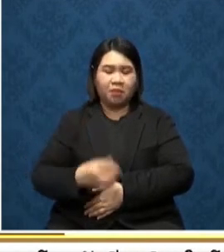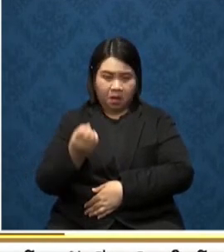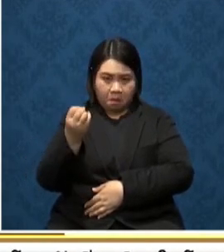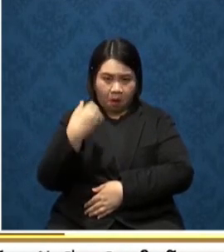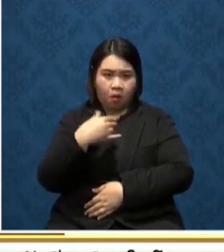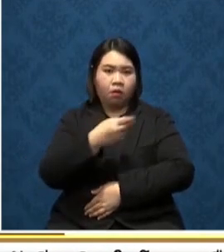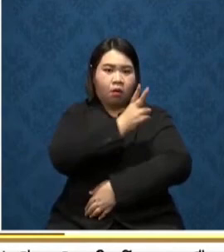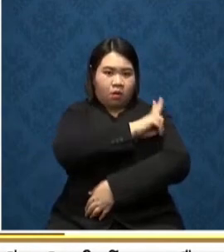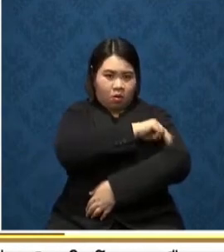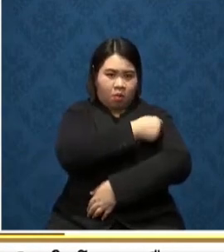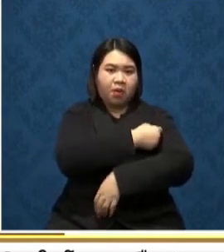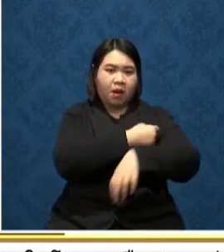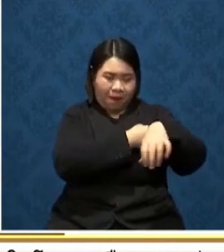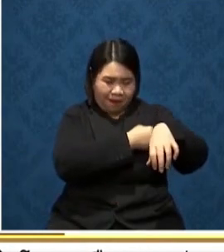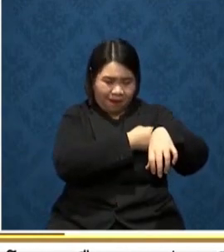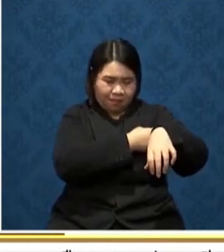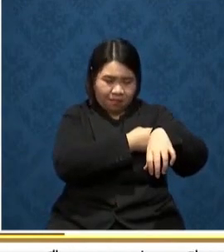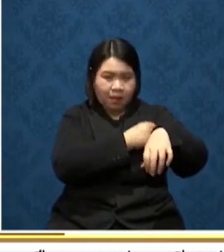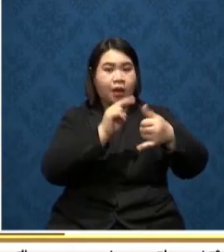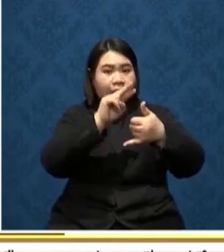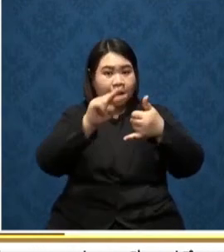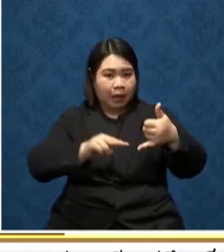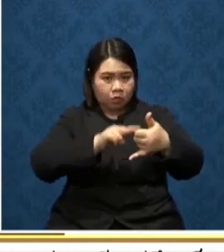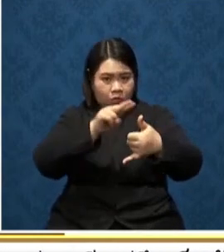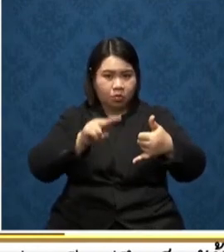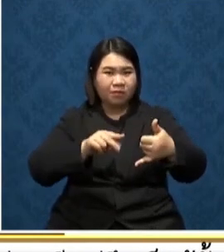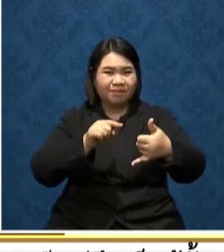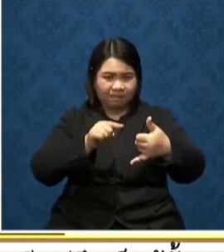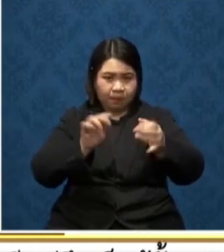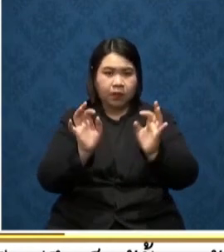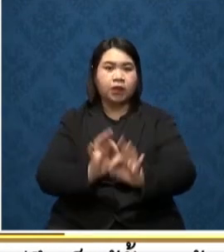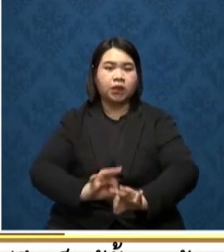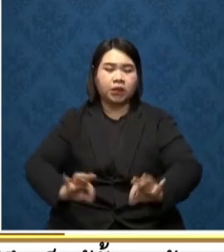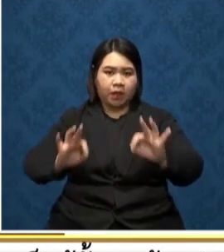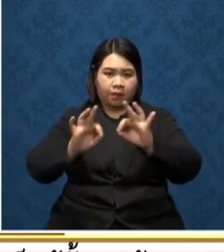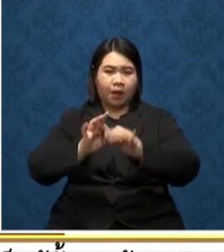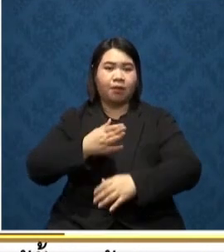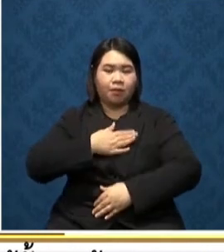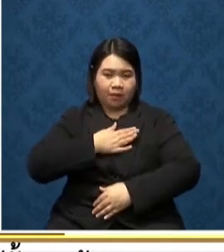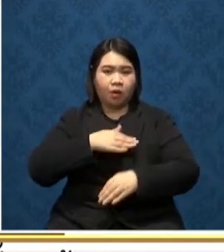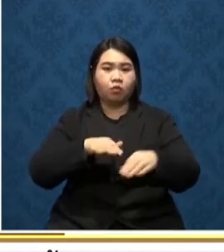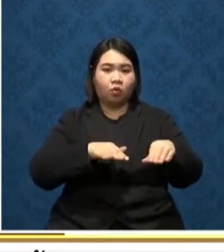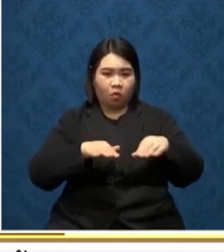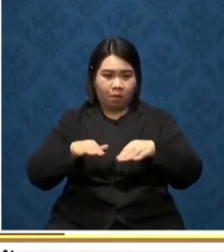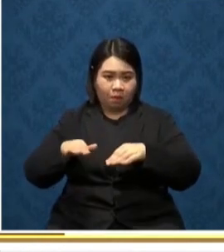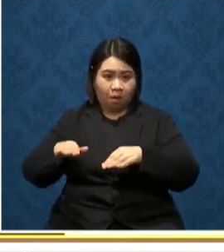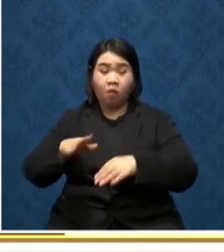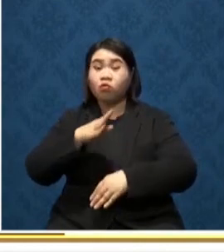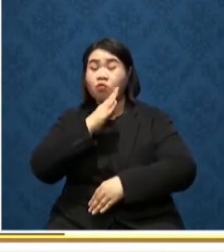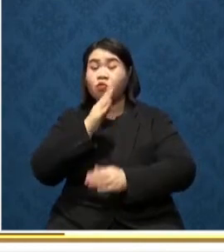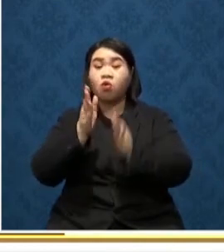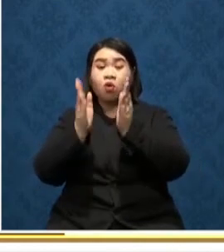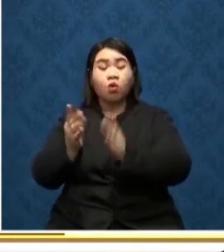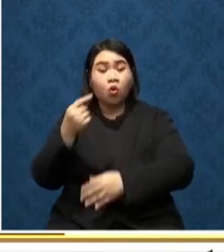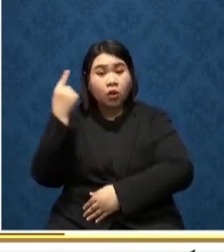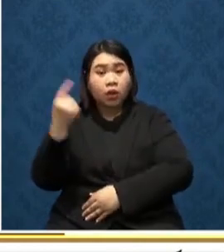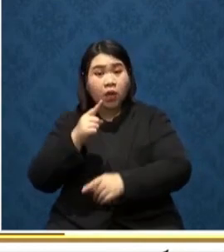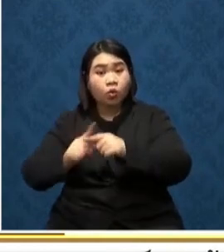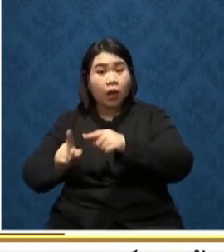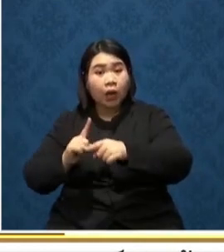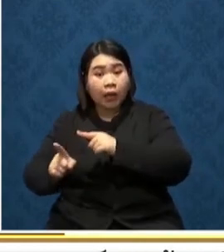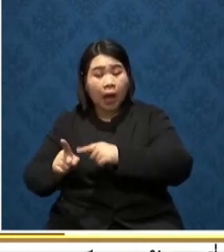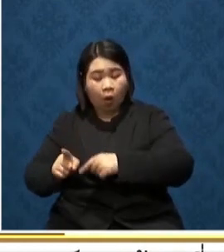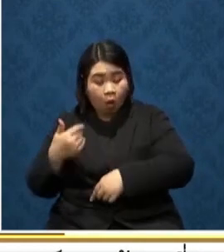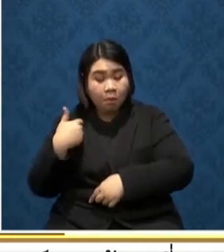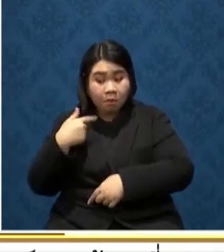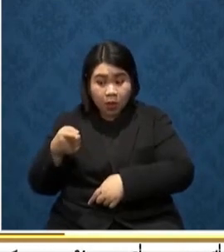รักษาพยาบwrightก็เปเรื่องสำคัญที่เราจะต้เตรยมคามพร้อมให้กับนทงเที่ยวไม่ใช่วา